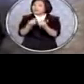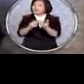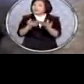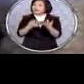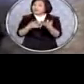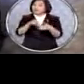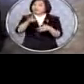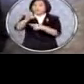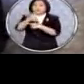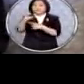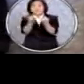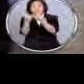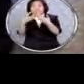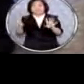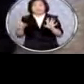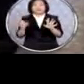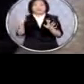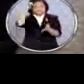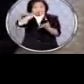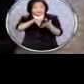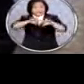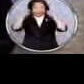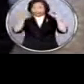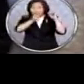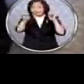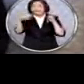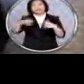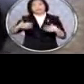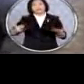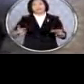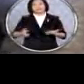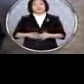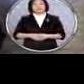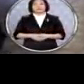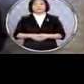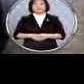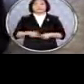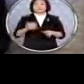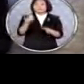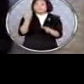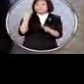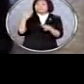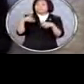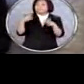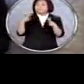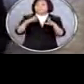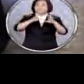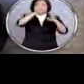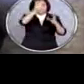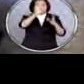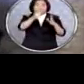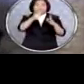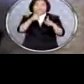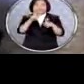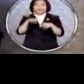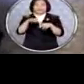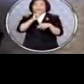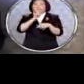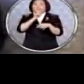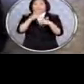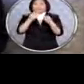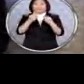要怎么样来处理，这才是问题的本质。可是在过去的一段时间，我们看到的总统在回避他的责